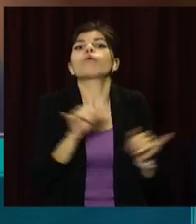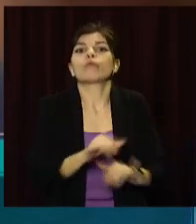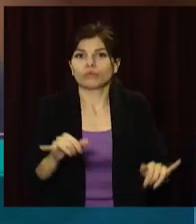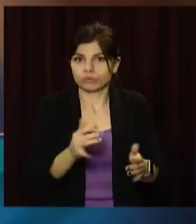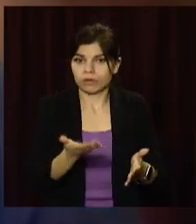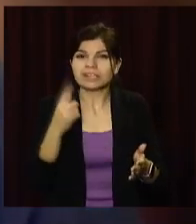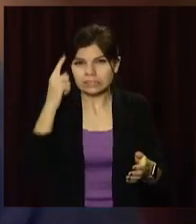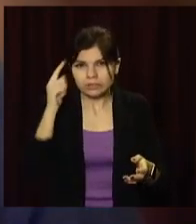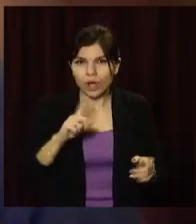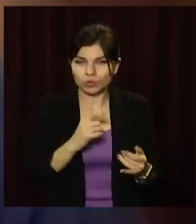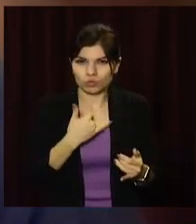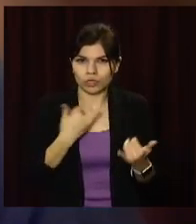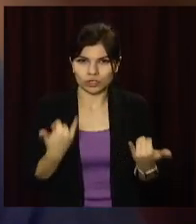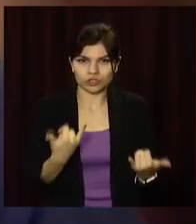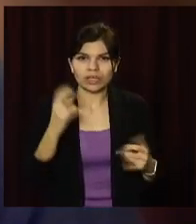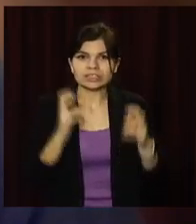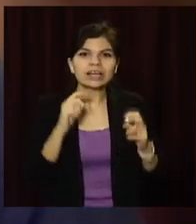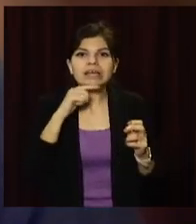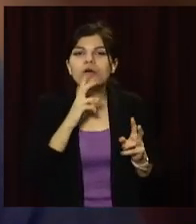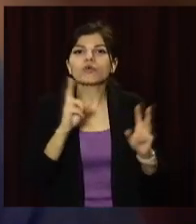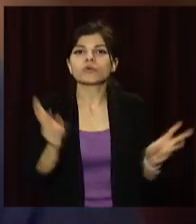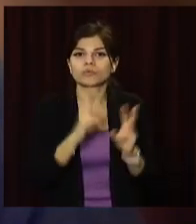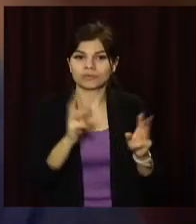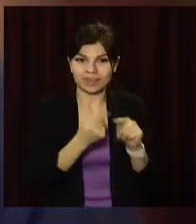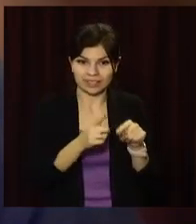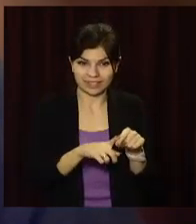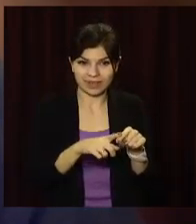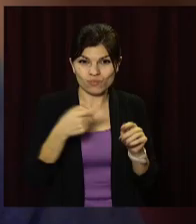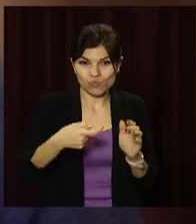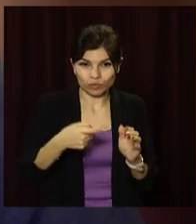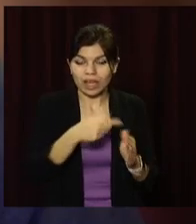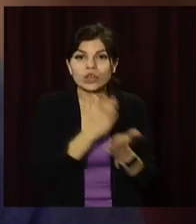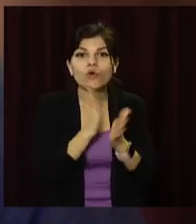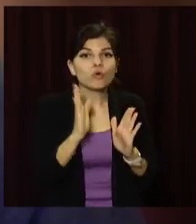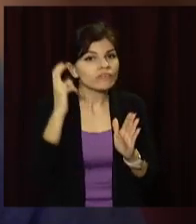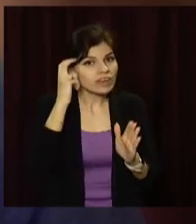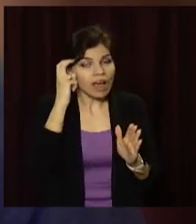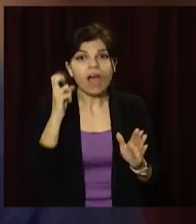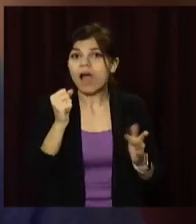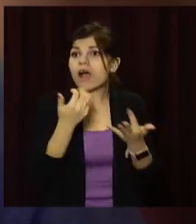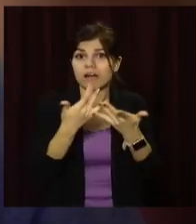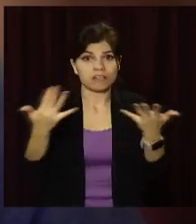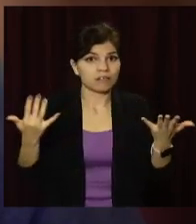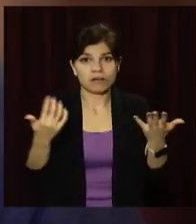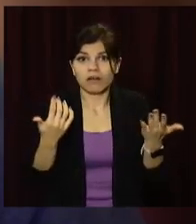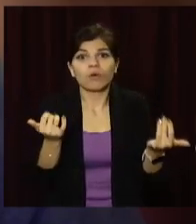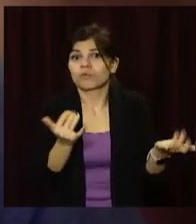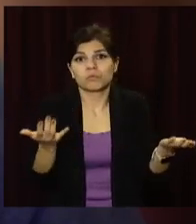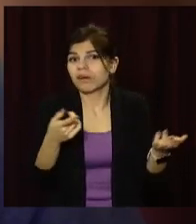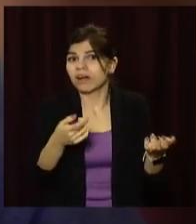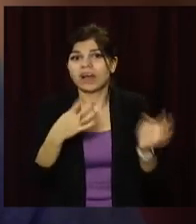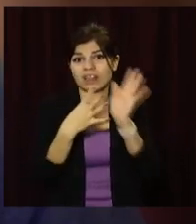знаєте, що у нас єдиний завод, який займається спаленням відходів, і він знаходиться в Києві. Вся решта, всі відходи, десь